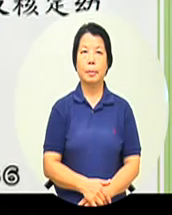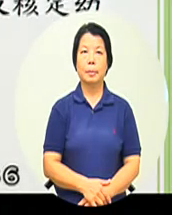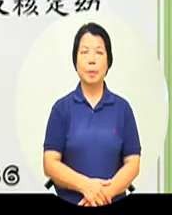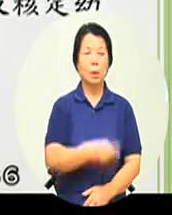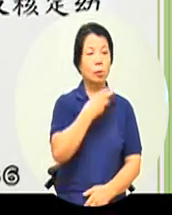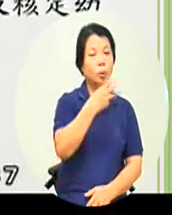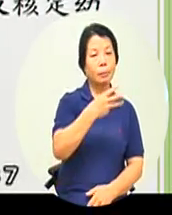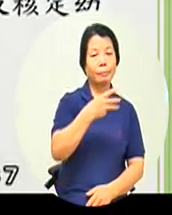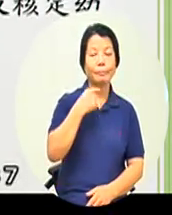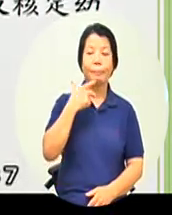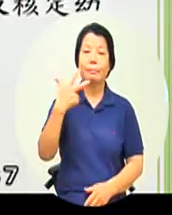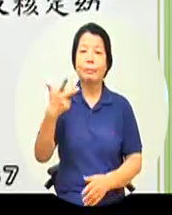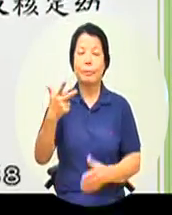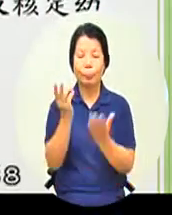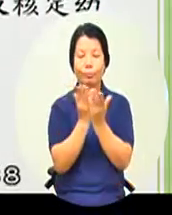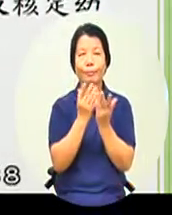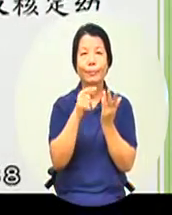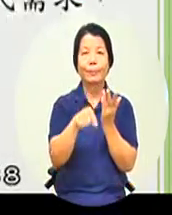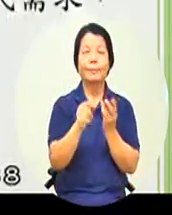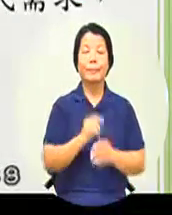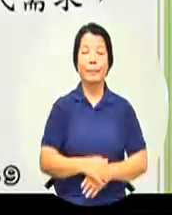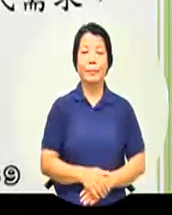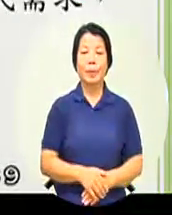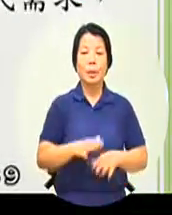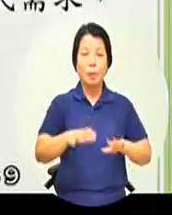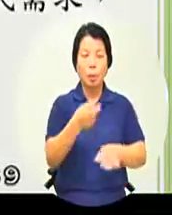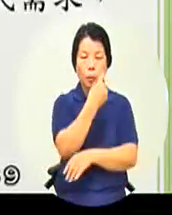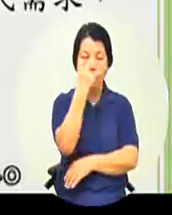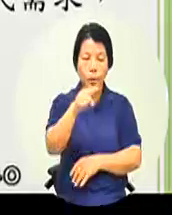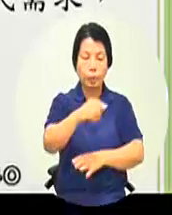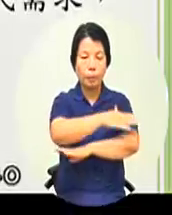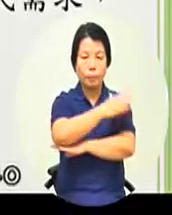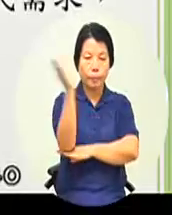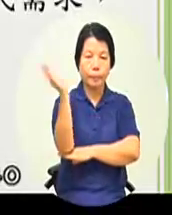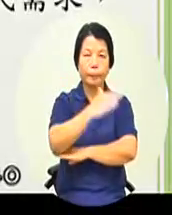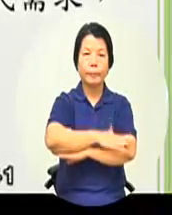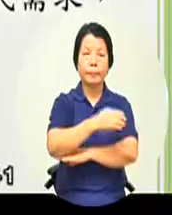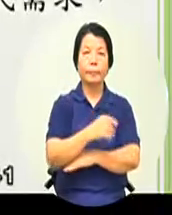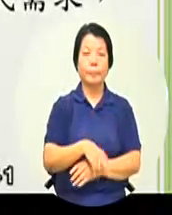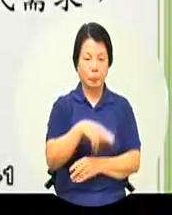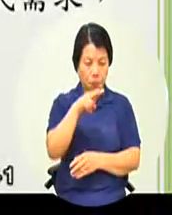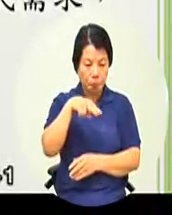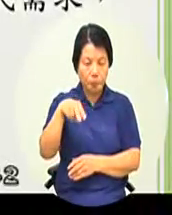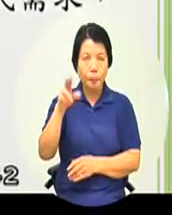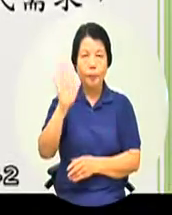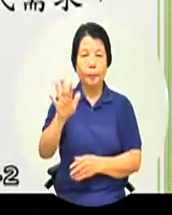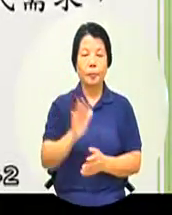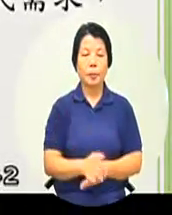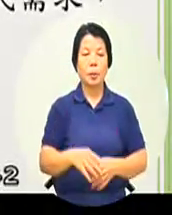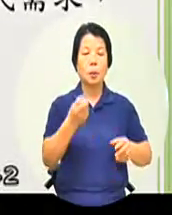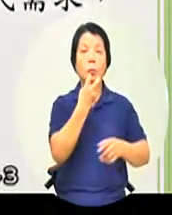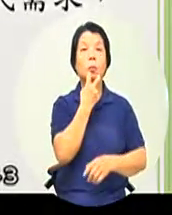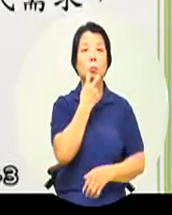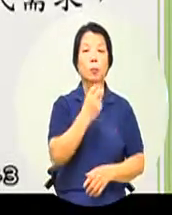是不是安尼？哦，啊，当然，我今仔日啊，看到一个报纸，对不对？哦，看一个报纸，咱中央